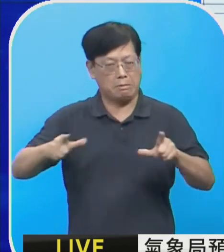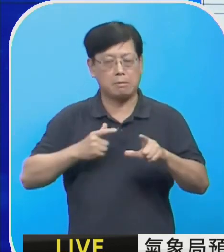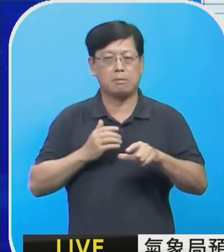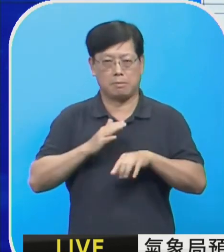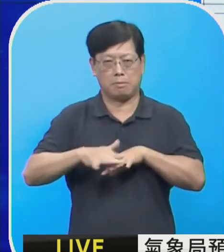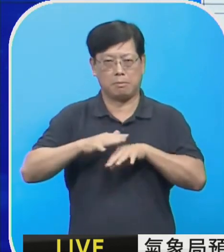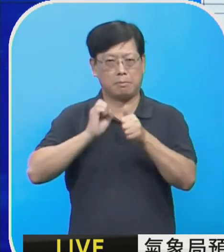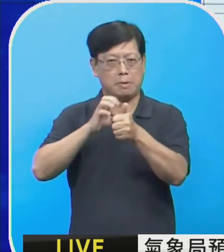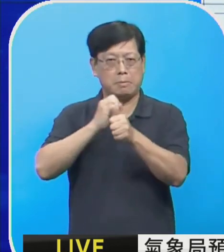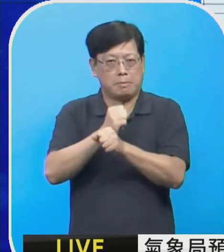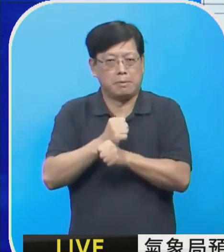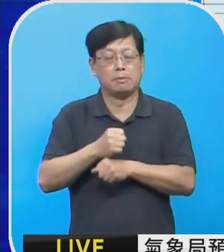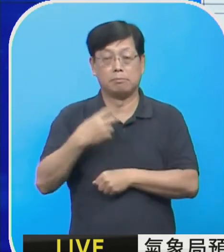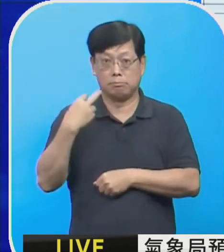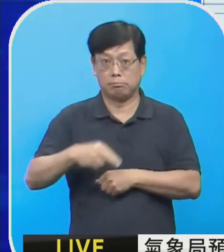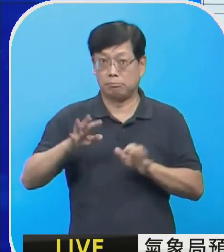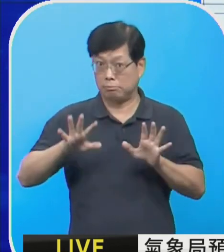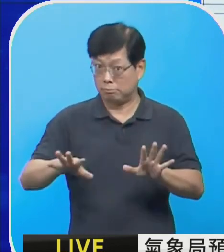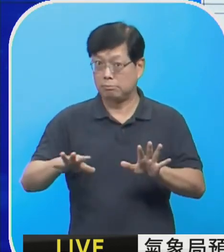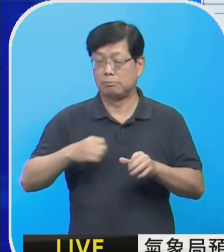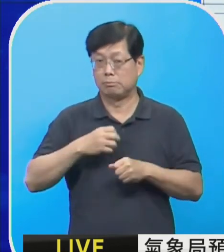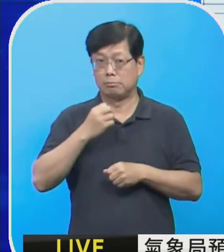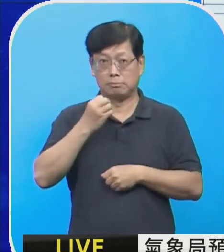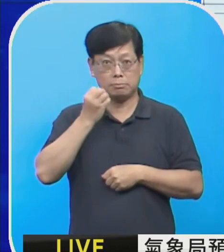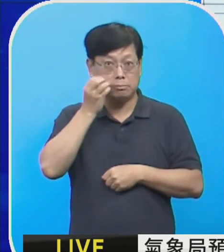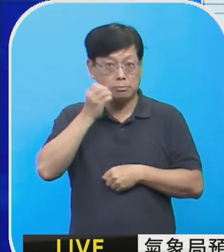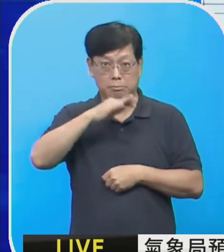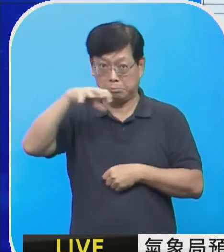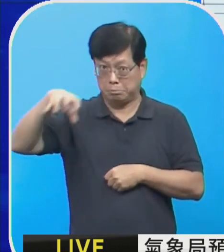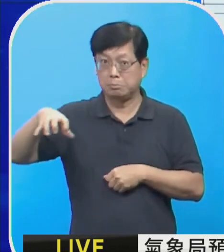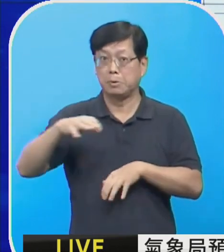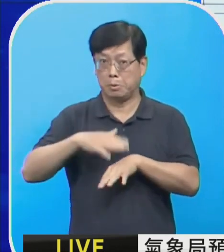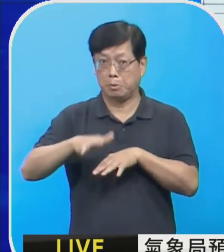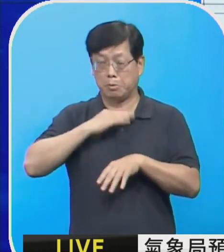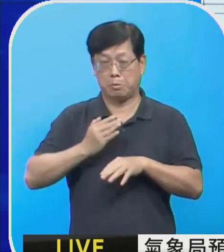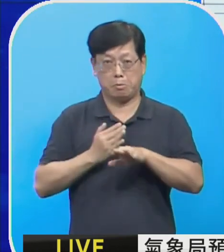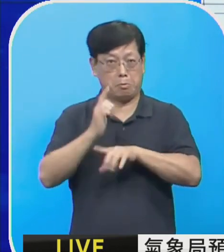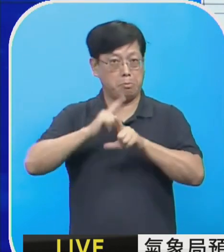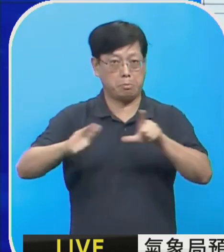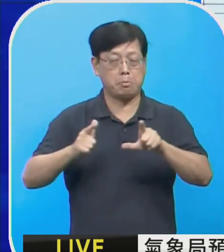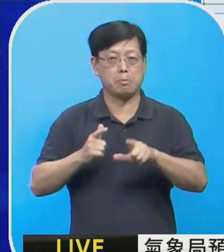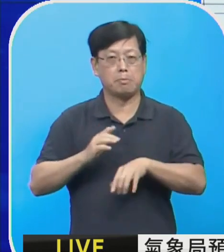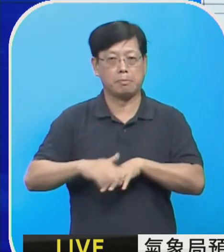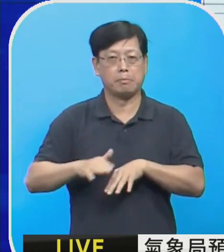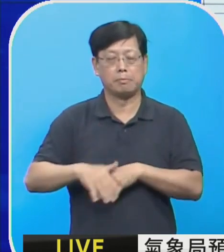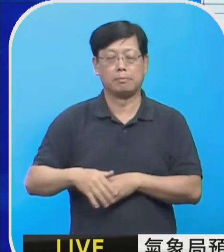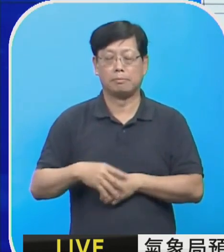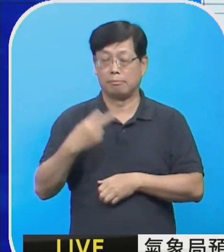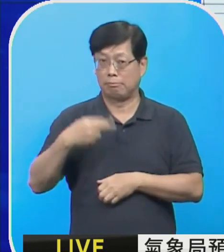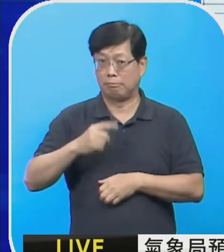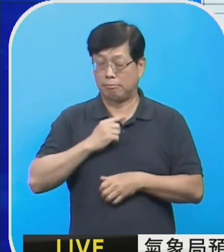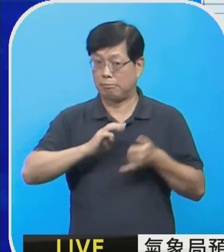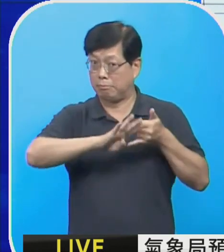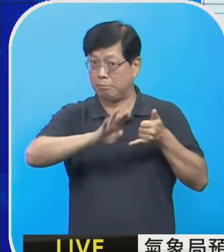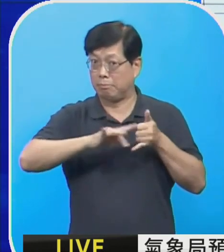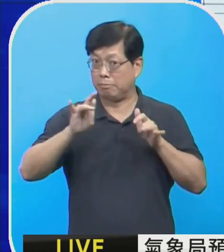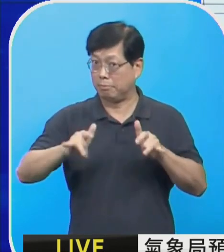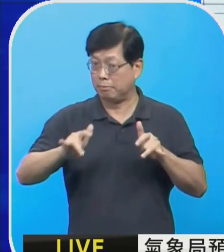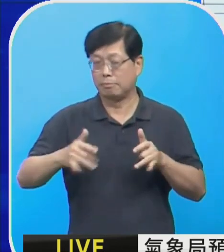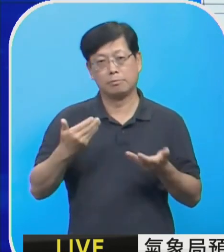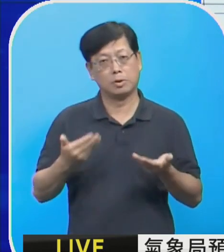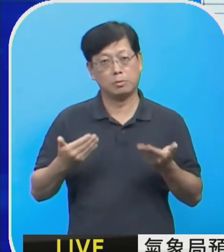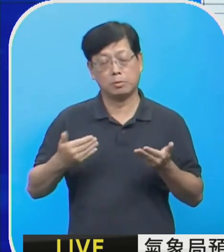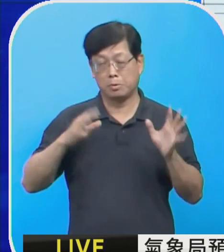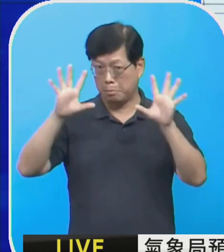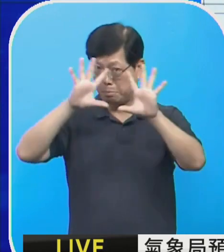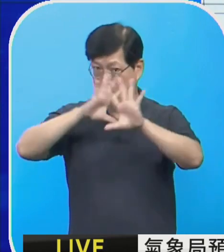级。我们甚至不排除今天在花莲的山区有机会出现超大豪雨。而东半部这样子的雨势预计到今